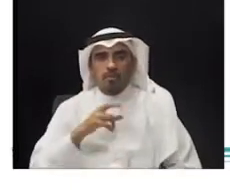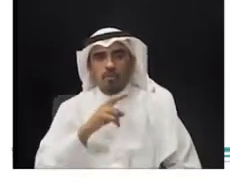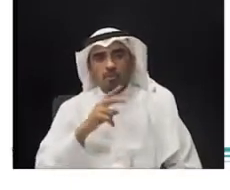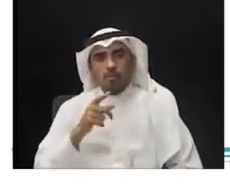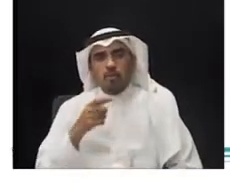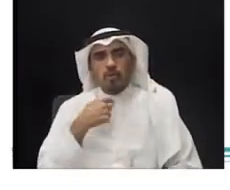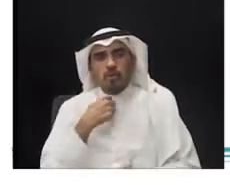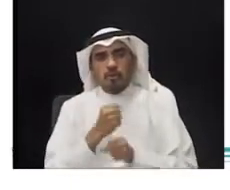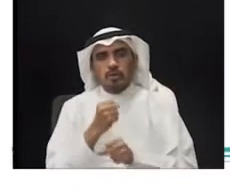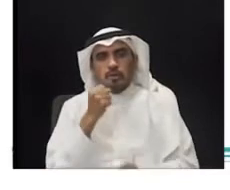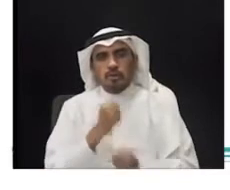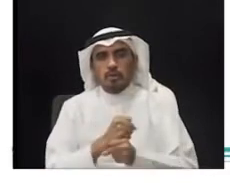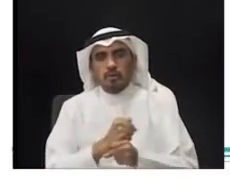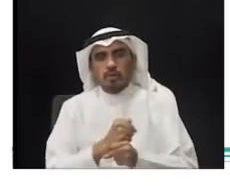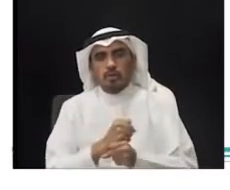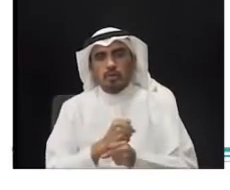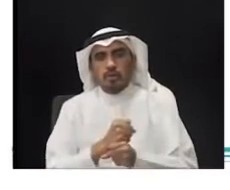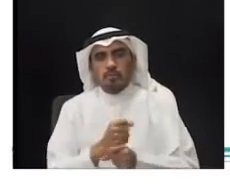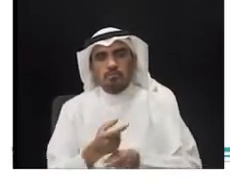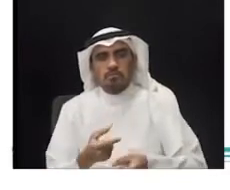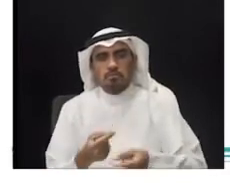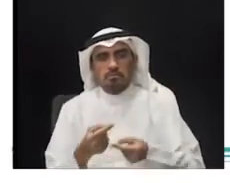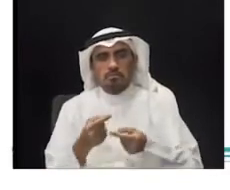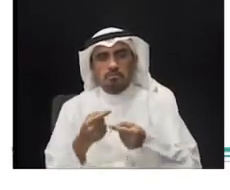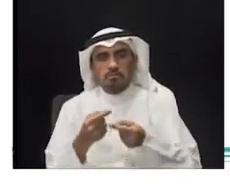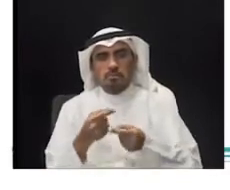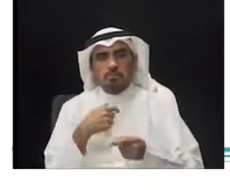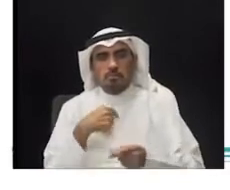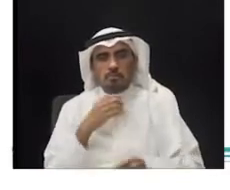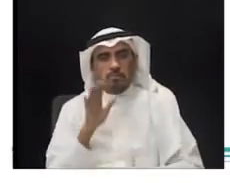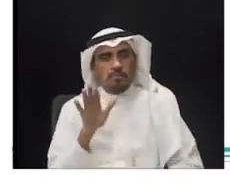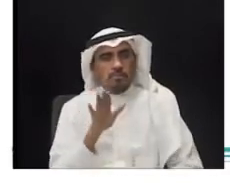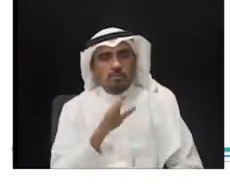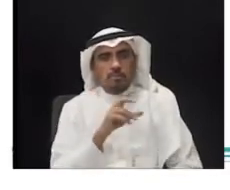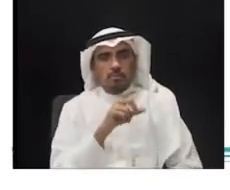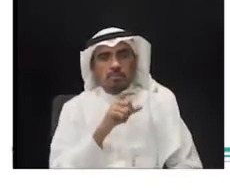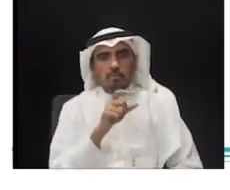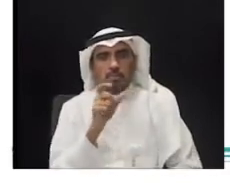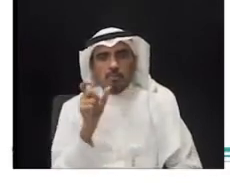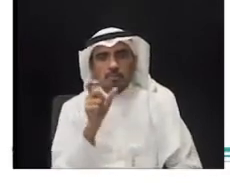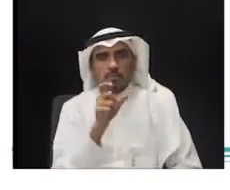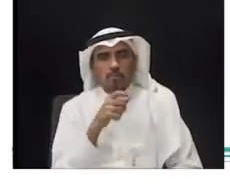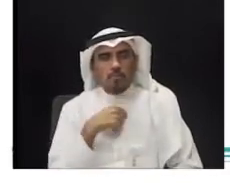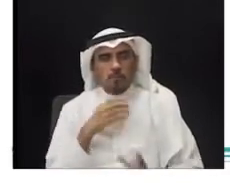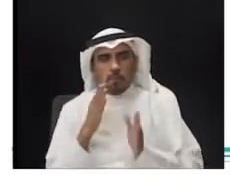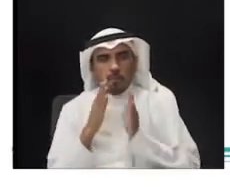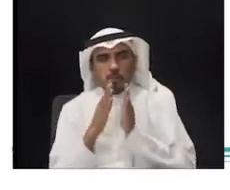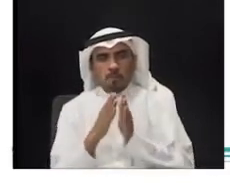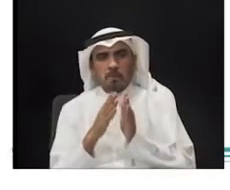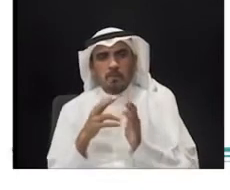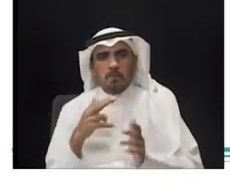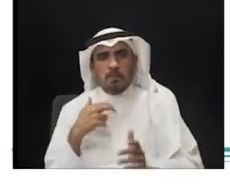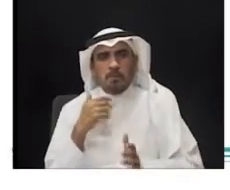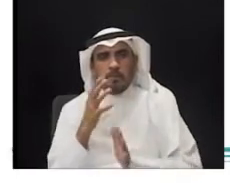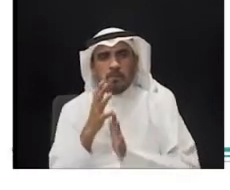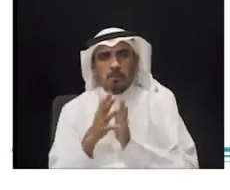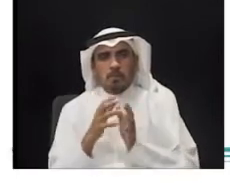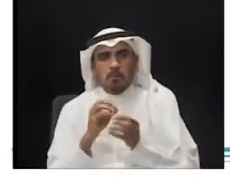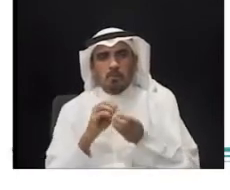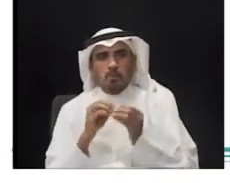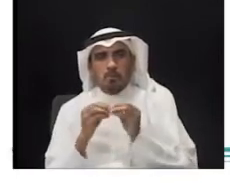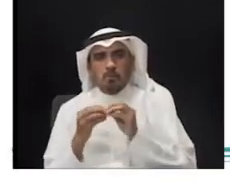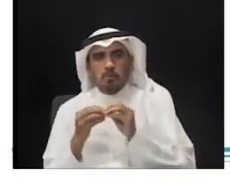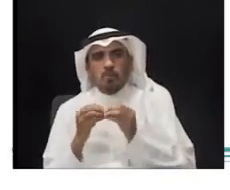وميزها وكيف أستخدمها الاستخدام السليم. أمامنا مجموعة من العبارات، نركز على